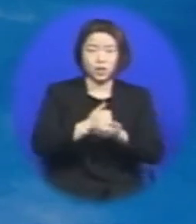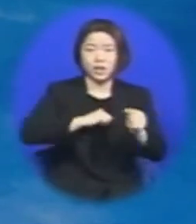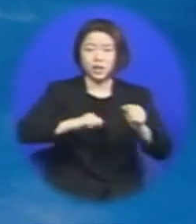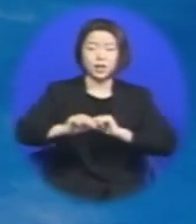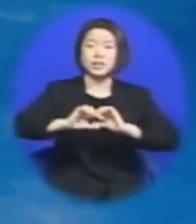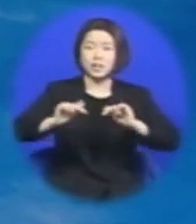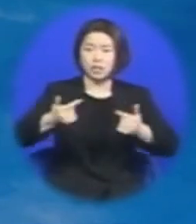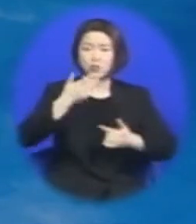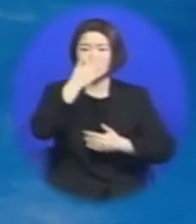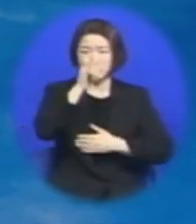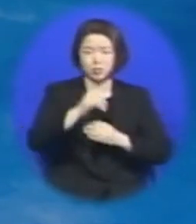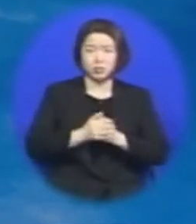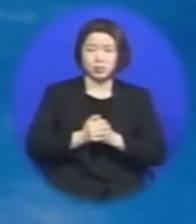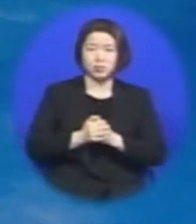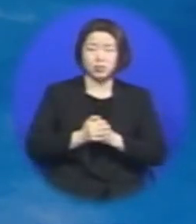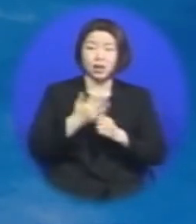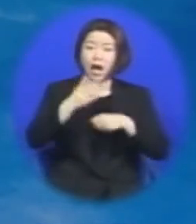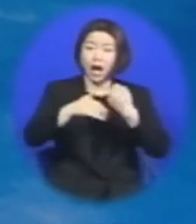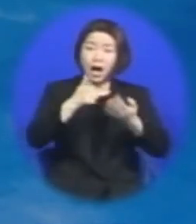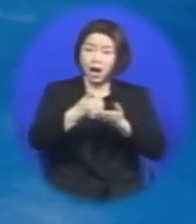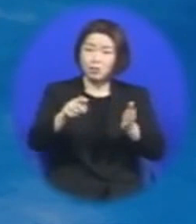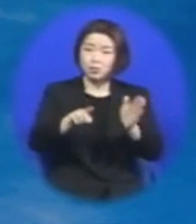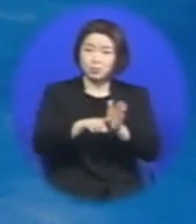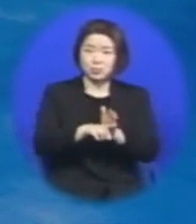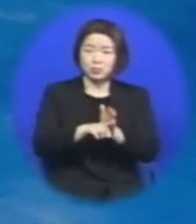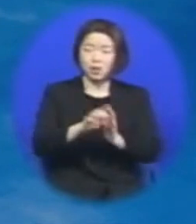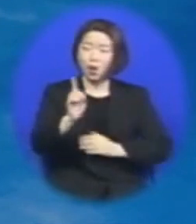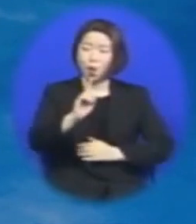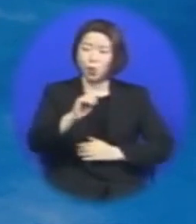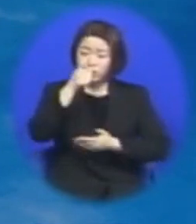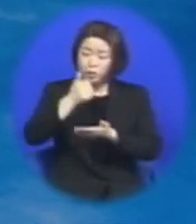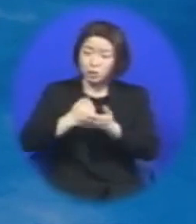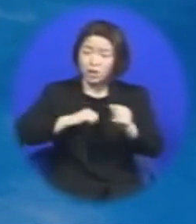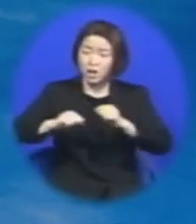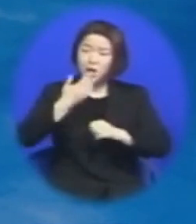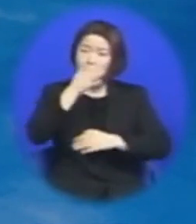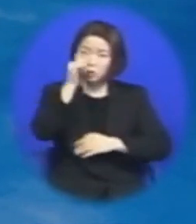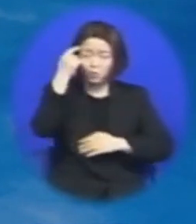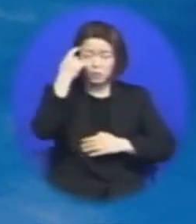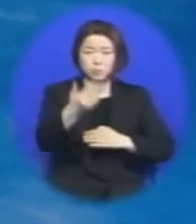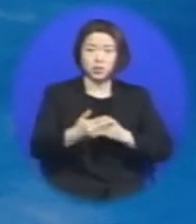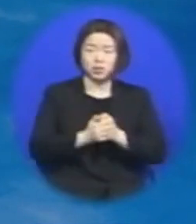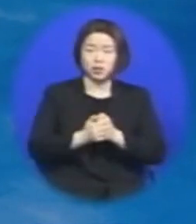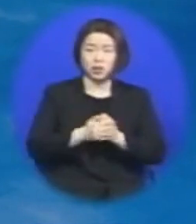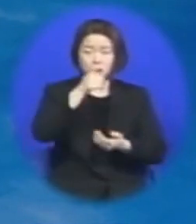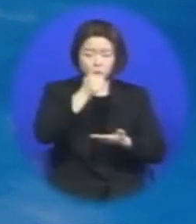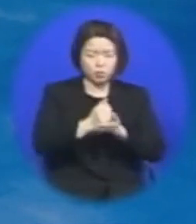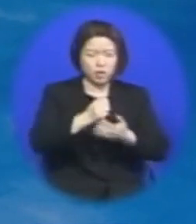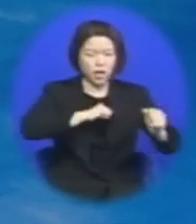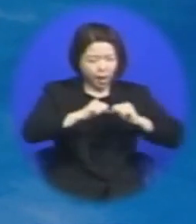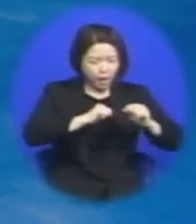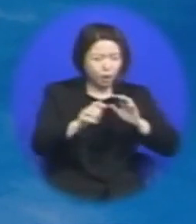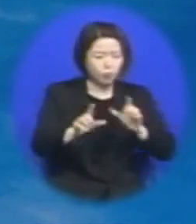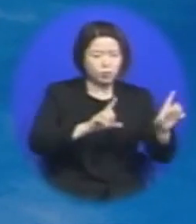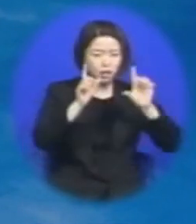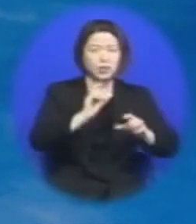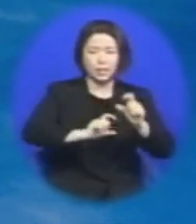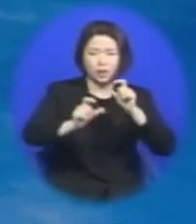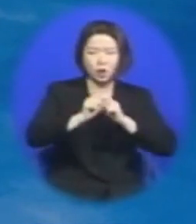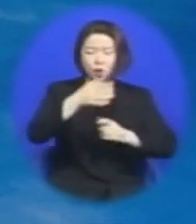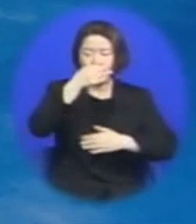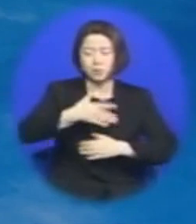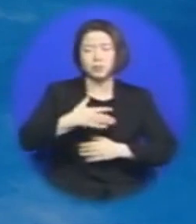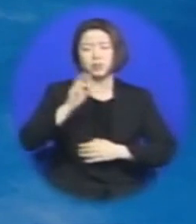지을 정도면 아니 하나님을 믿는데 어떻게 죄를 지어요 죄 짓고 사는게 힘들죠 죄 짓고